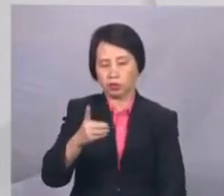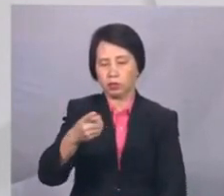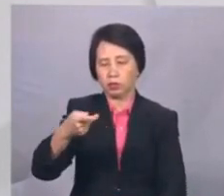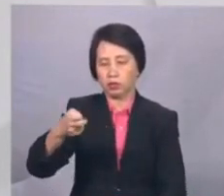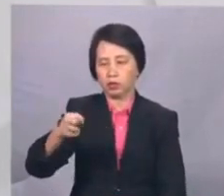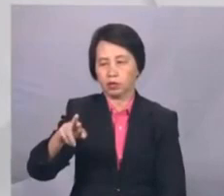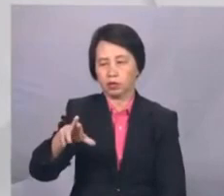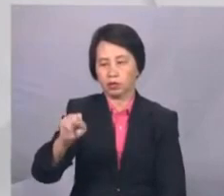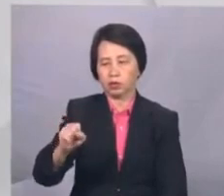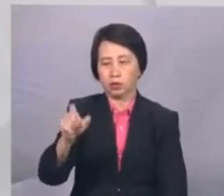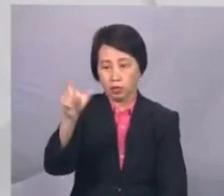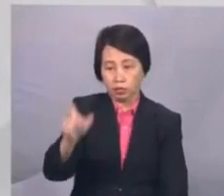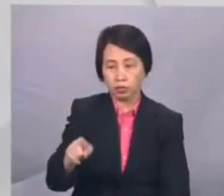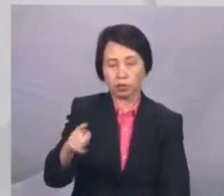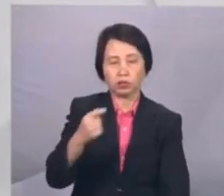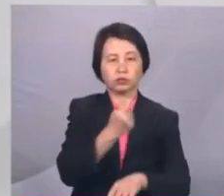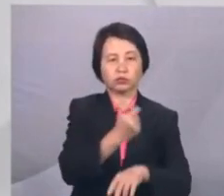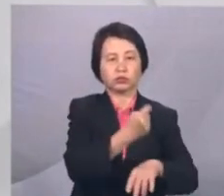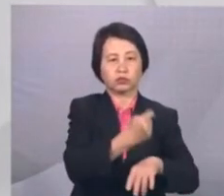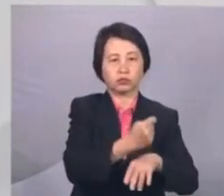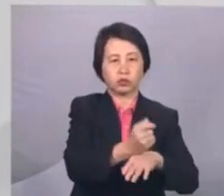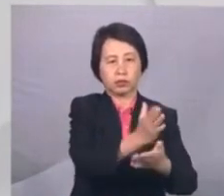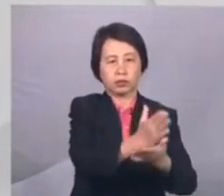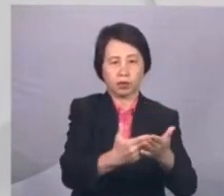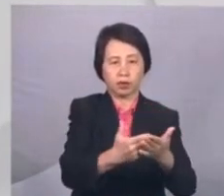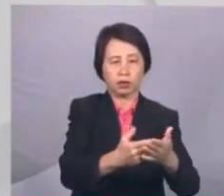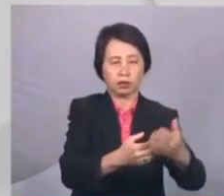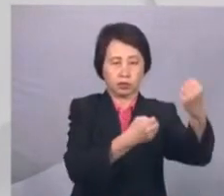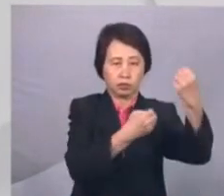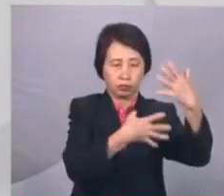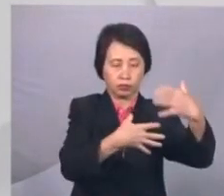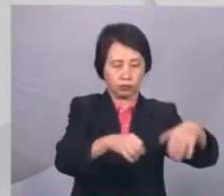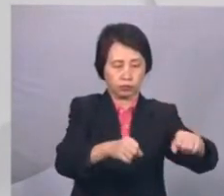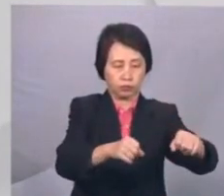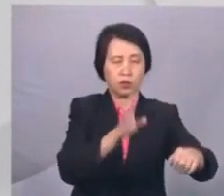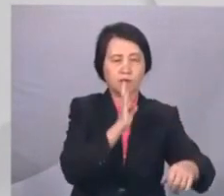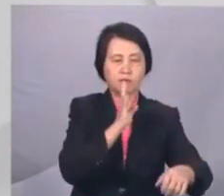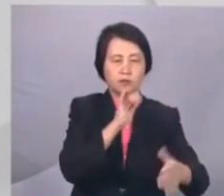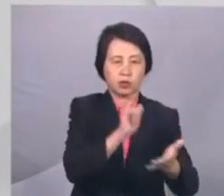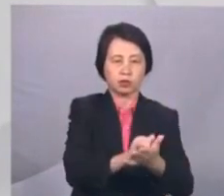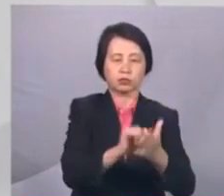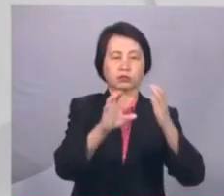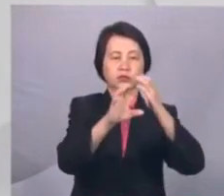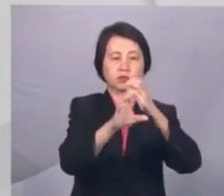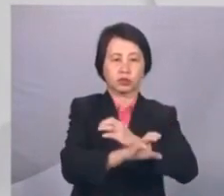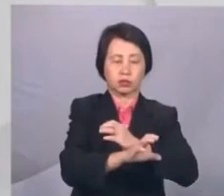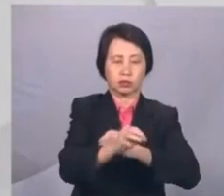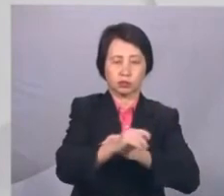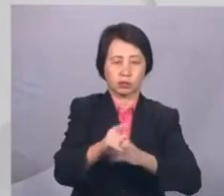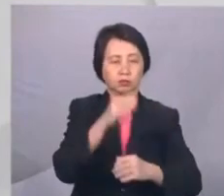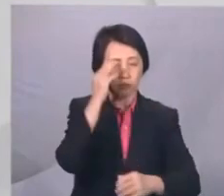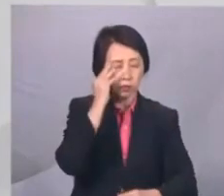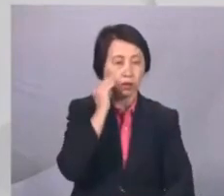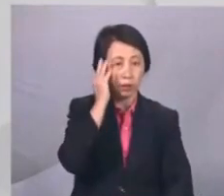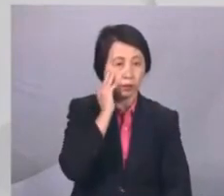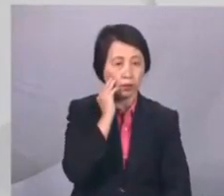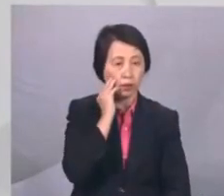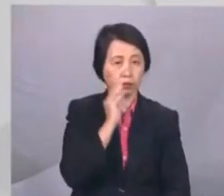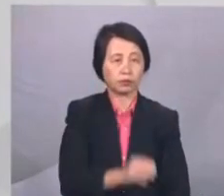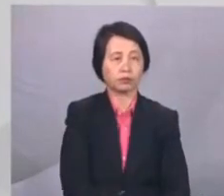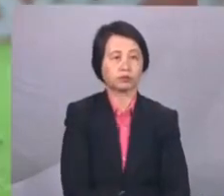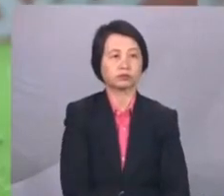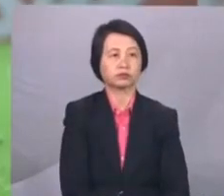Irfan Nazri dia yang sedang bertugas di bagian traffic menyifatkan pekerja itu sebagai satu cabaran dan pengalaman